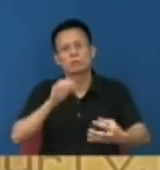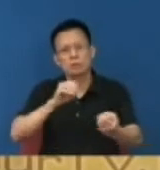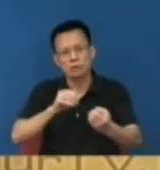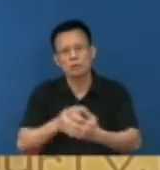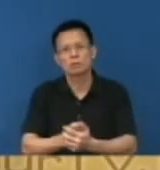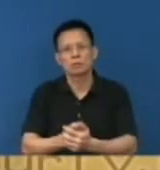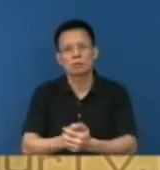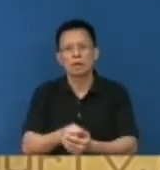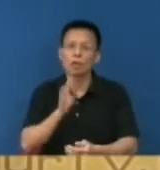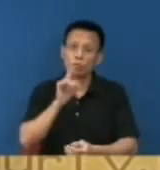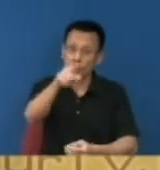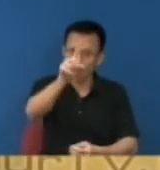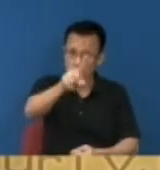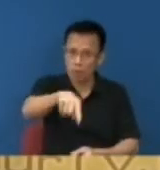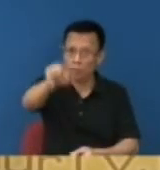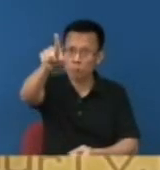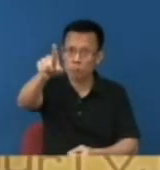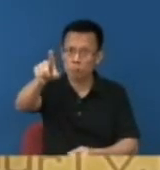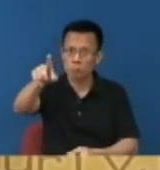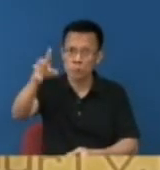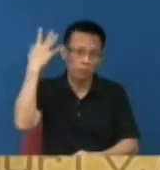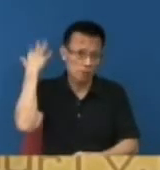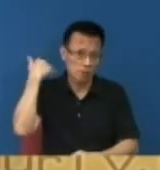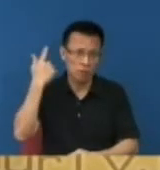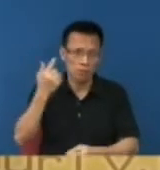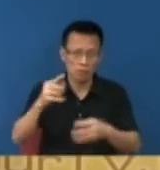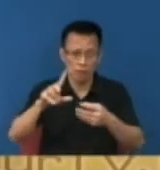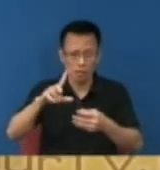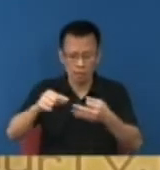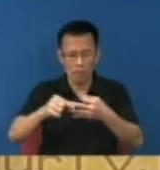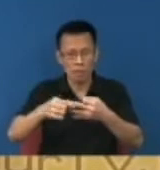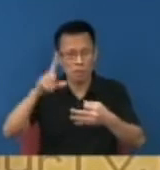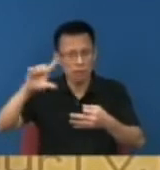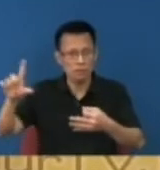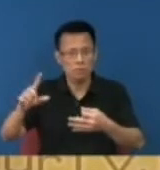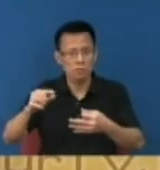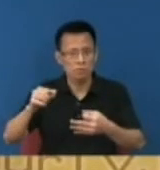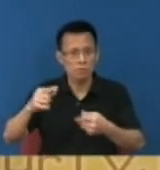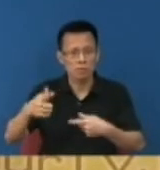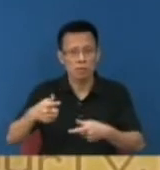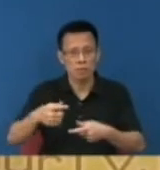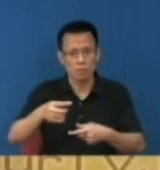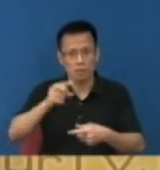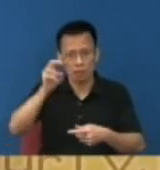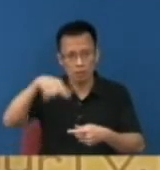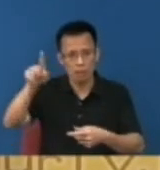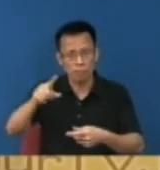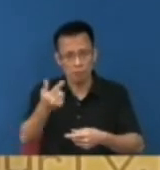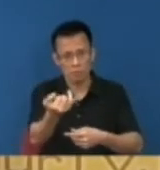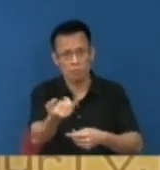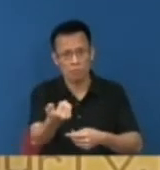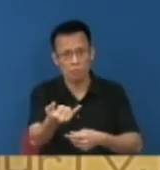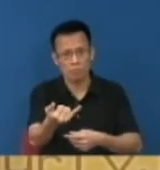咁劉千石啱唔啱咧？民建聯喺2005年叫大家坐低傾，啱唔啱